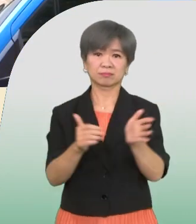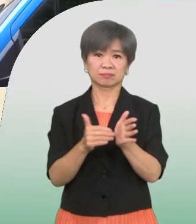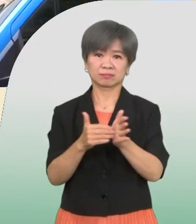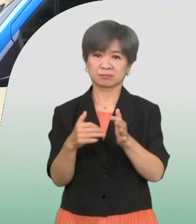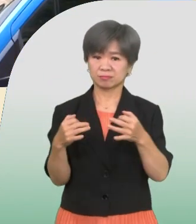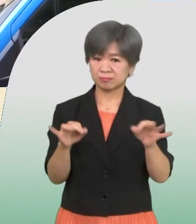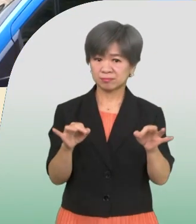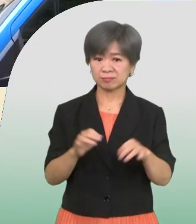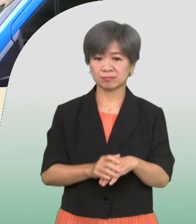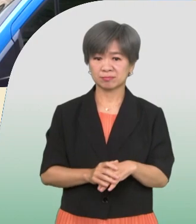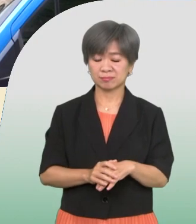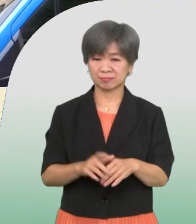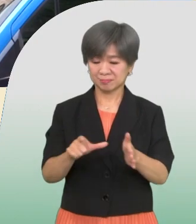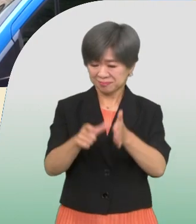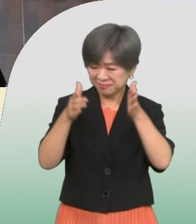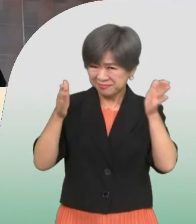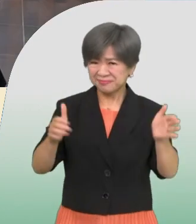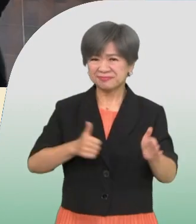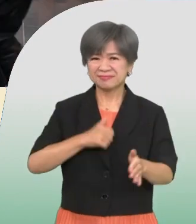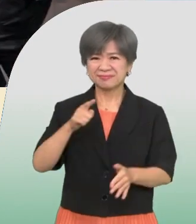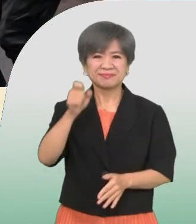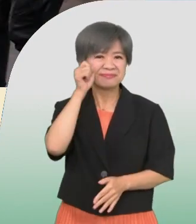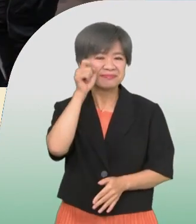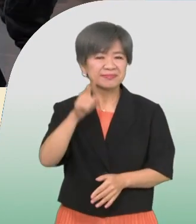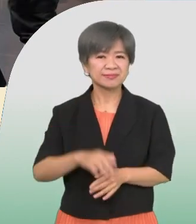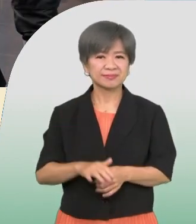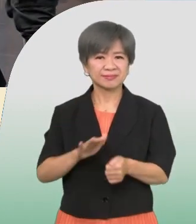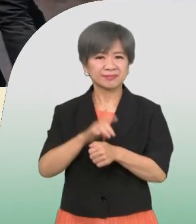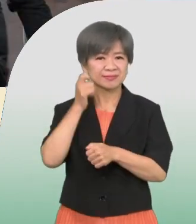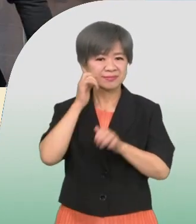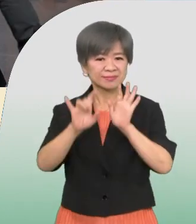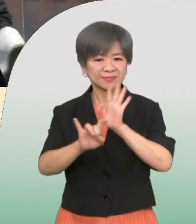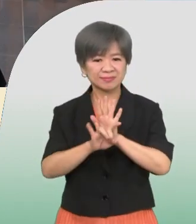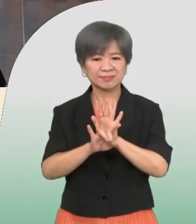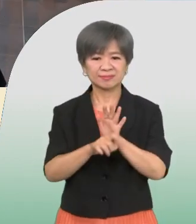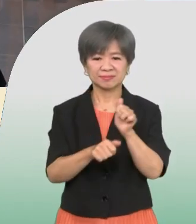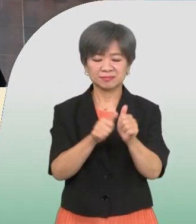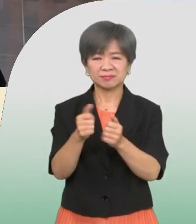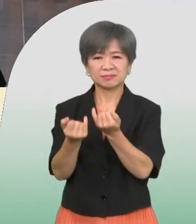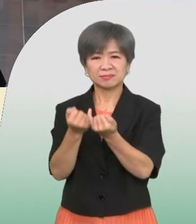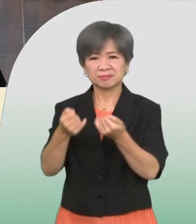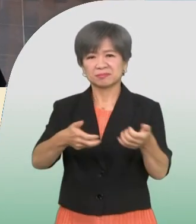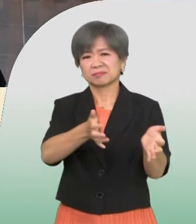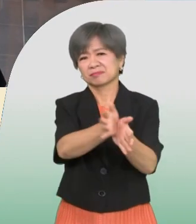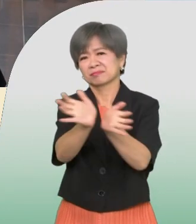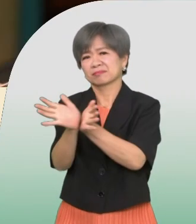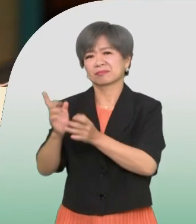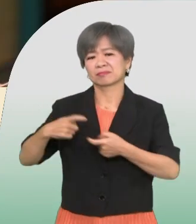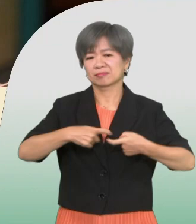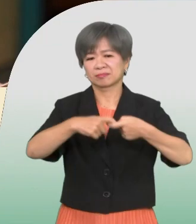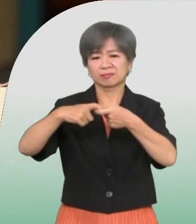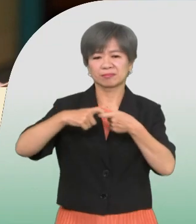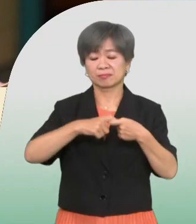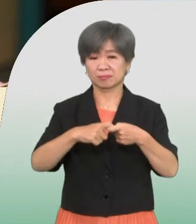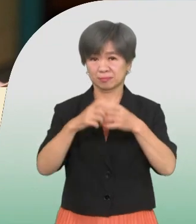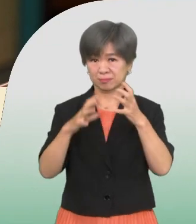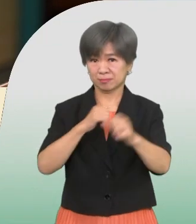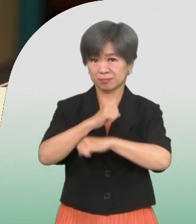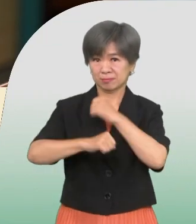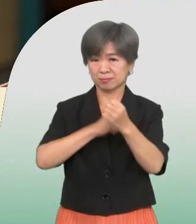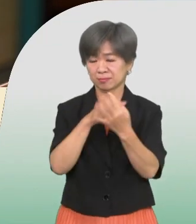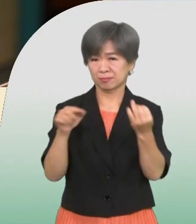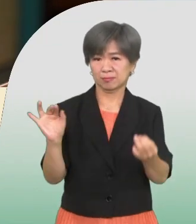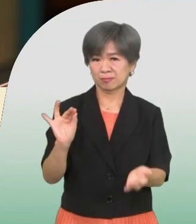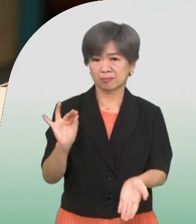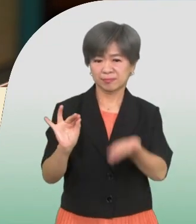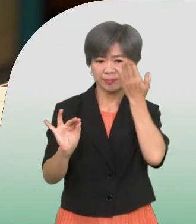过为期间一届骄傲日，爱尔兰各界性别团体串联起来，向下盼住上百场的活动，持续